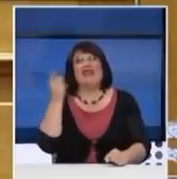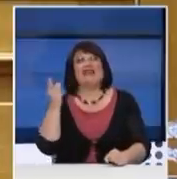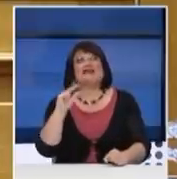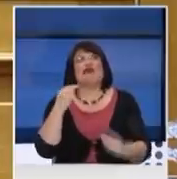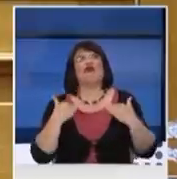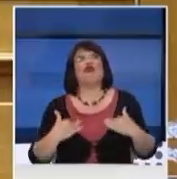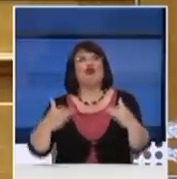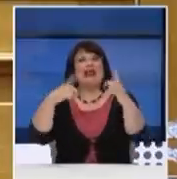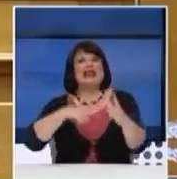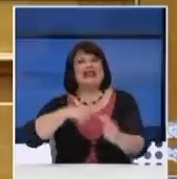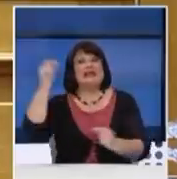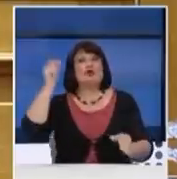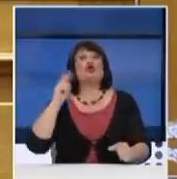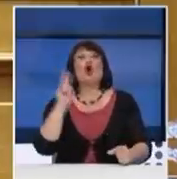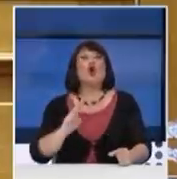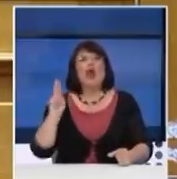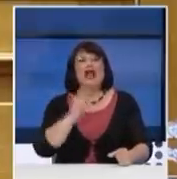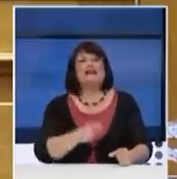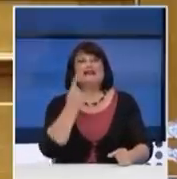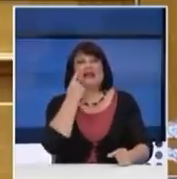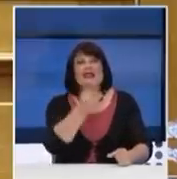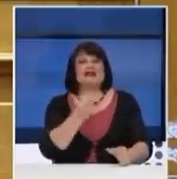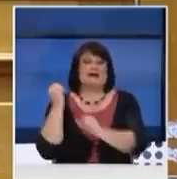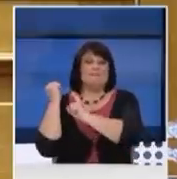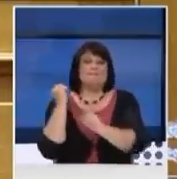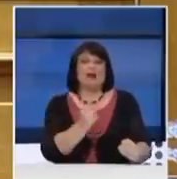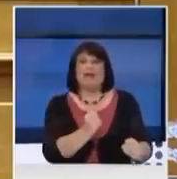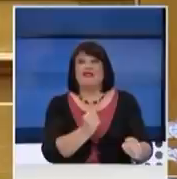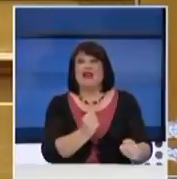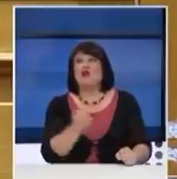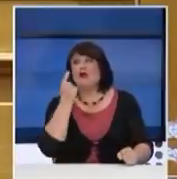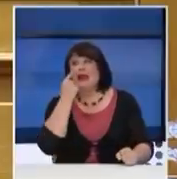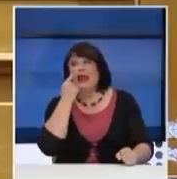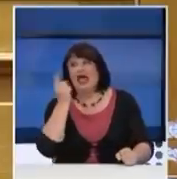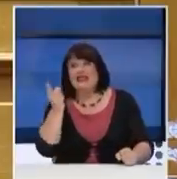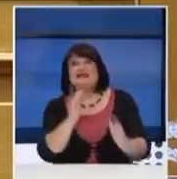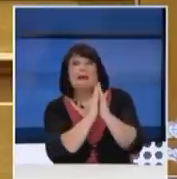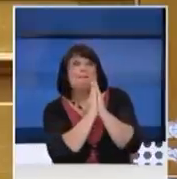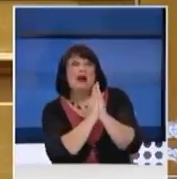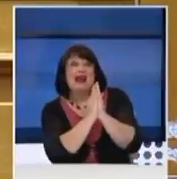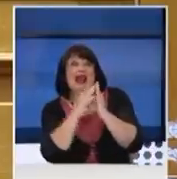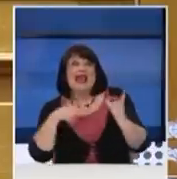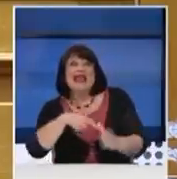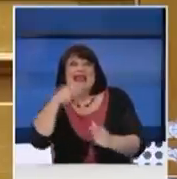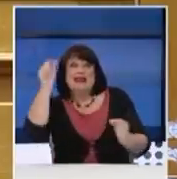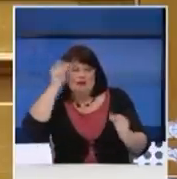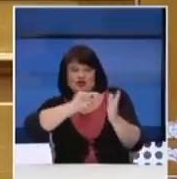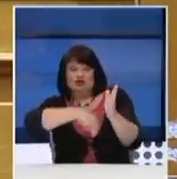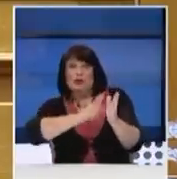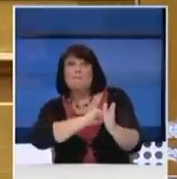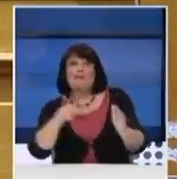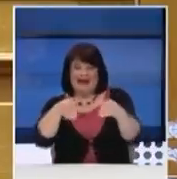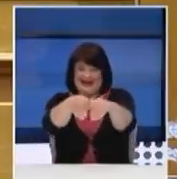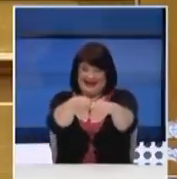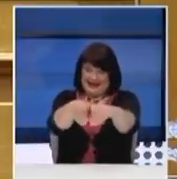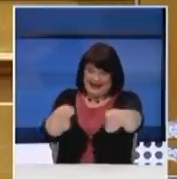Βουλής. Ρολάνδης. Ο Γιώργος Παπανδρέου, λέει ο Ρολάνδης, παρακάλεσε την Κυπριακή πλευρά να μην υπογράψει την